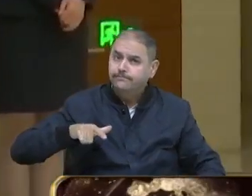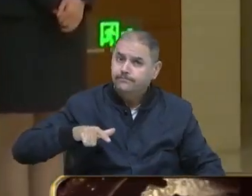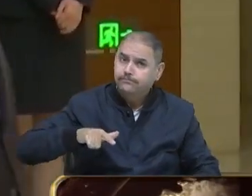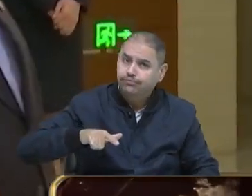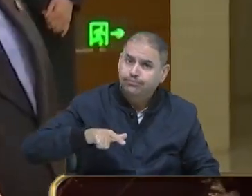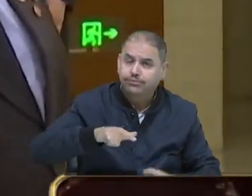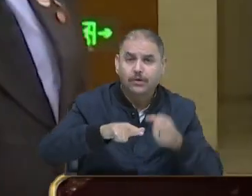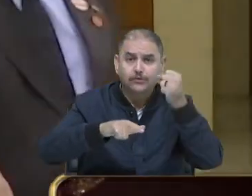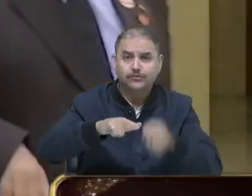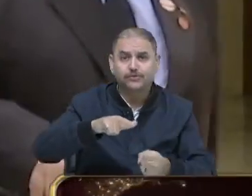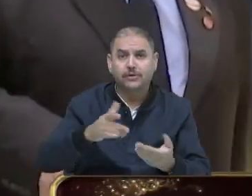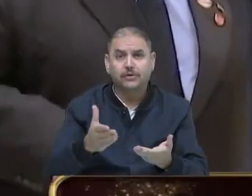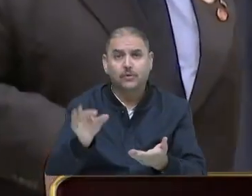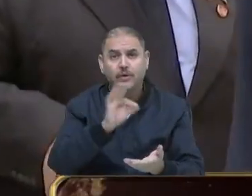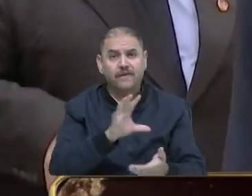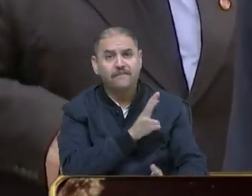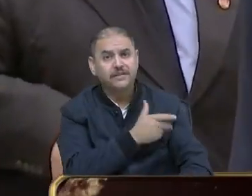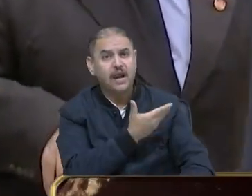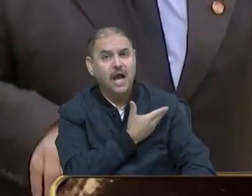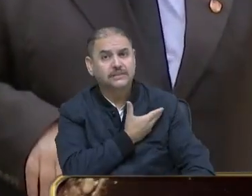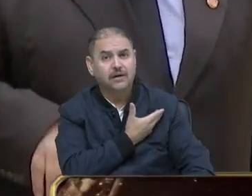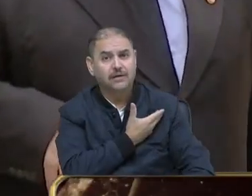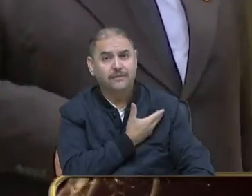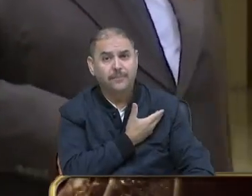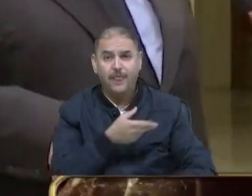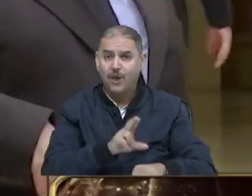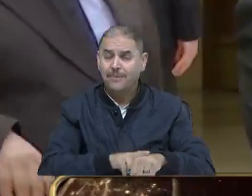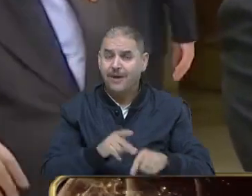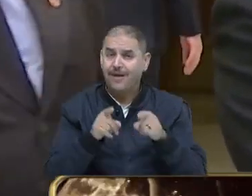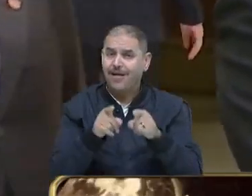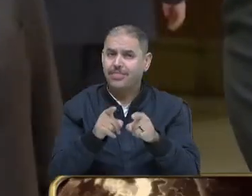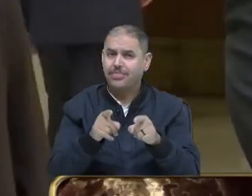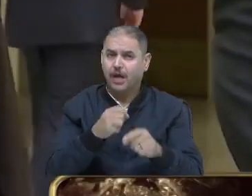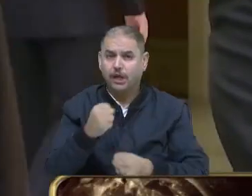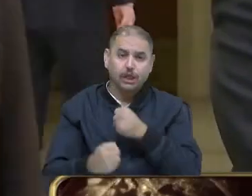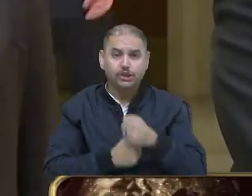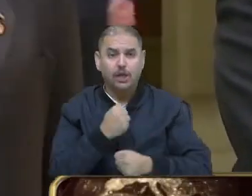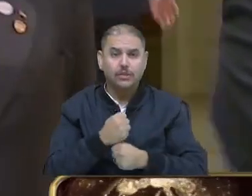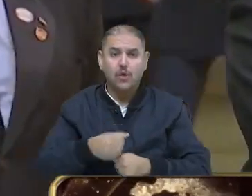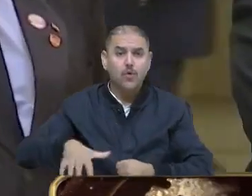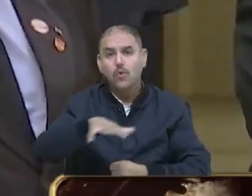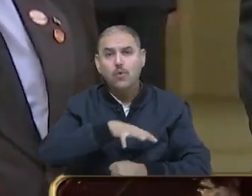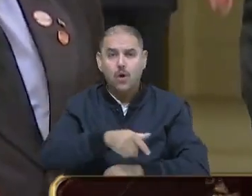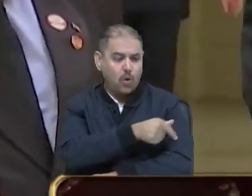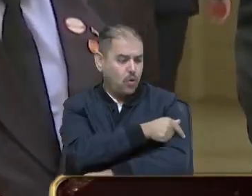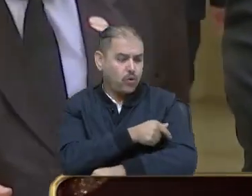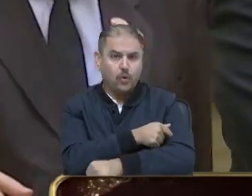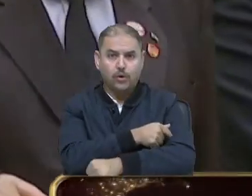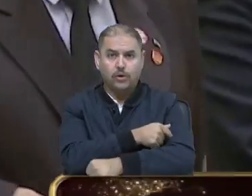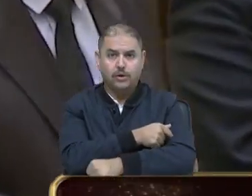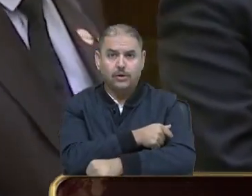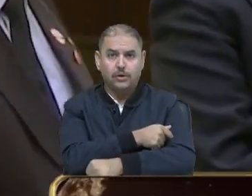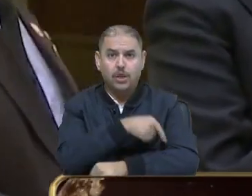الانسانيه العاجله للاشقاء الفلسطينيين في القطاع وياتي هذا التحرك باسم جميع الدول الاعضاء في جامعه الدول